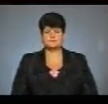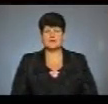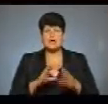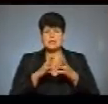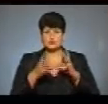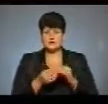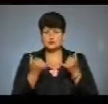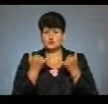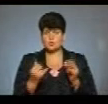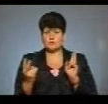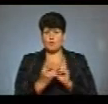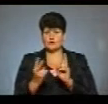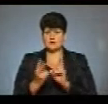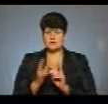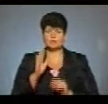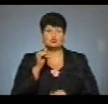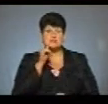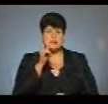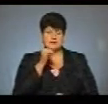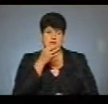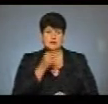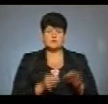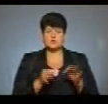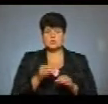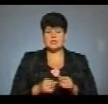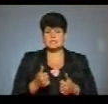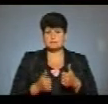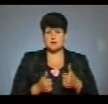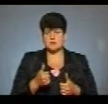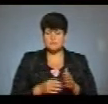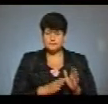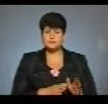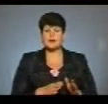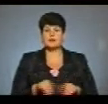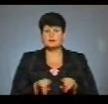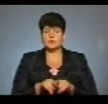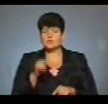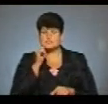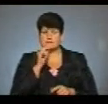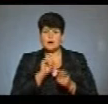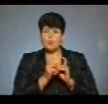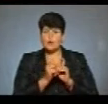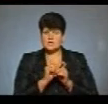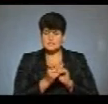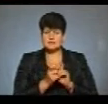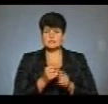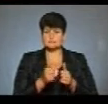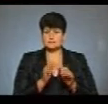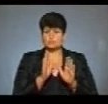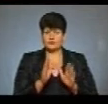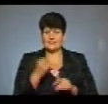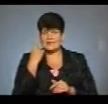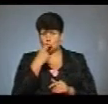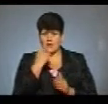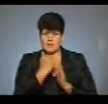Результати сьогоднішніх поєдинків будуть завтра, повідомив суддя змагань Андрій Телебан. Також завтра борці змагатимуться в індивідуальній